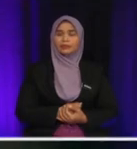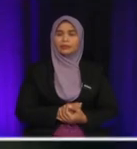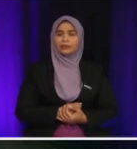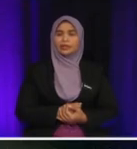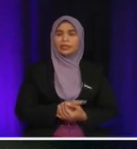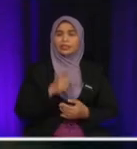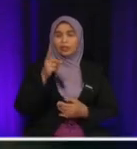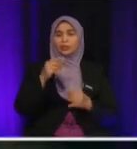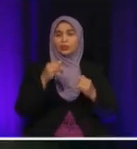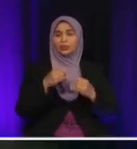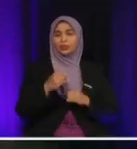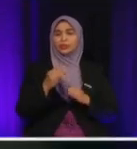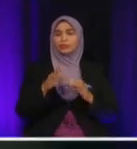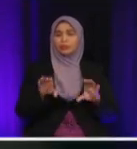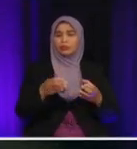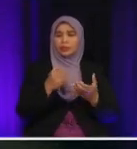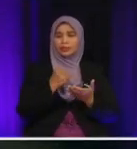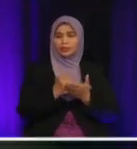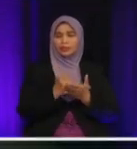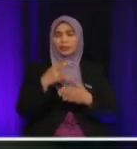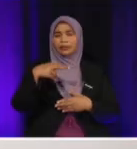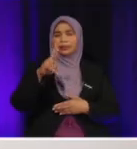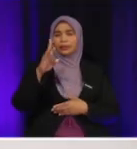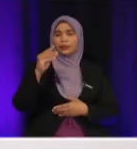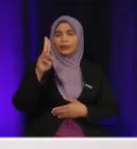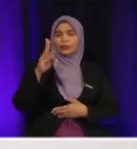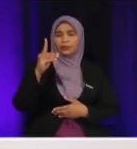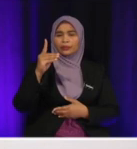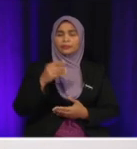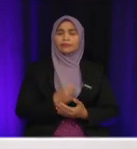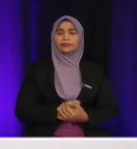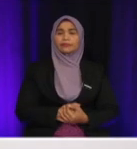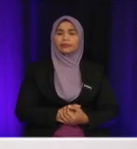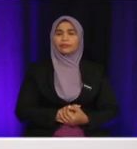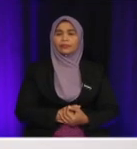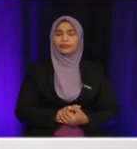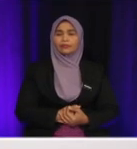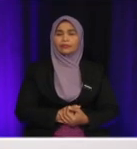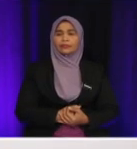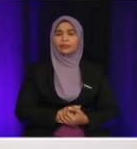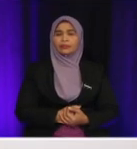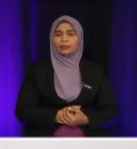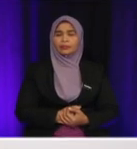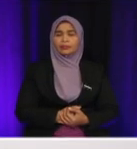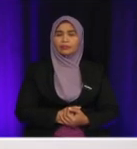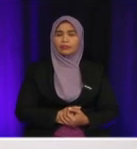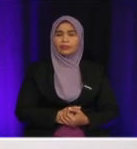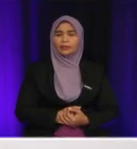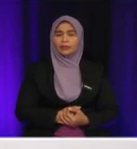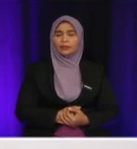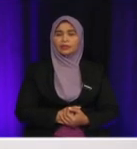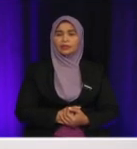satu jenayah hudud yang anda tahu. Okey, silakan. Kesalahan jenayah hudud yang anda tahu.